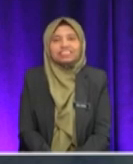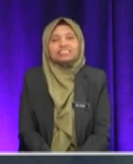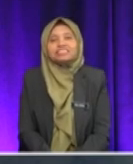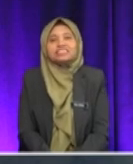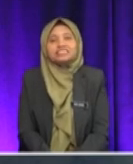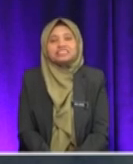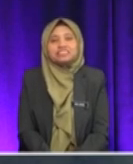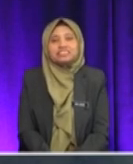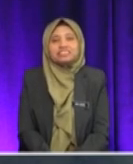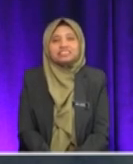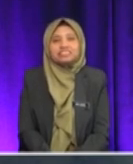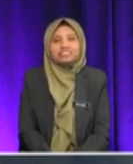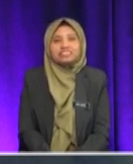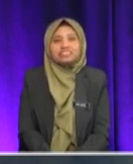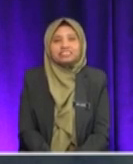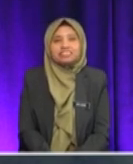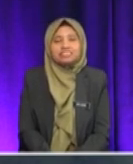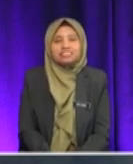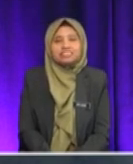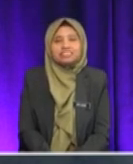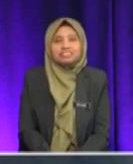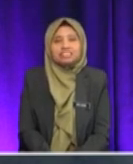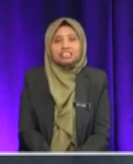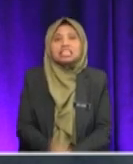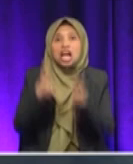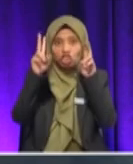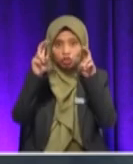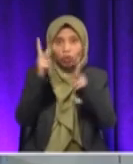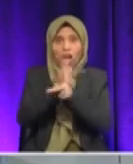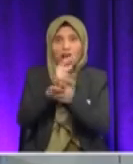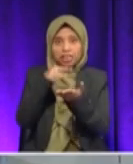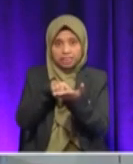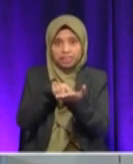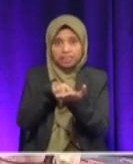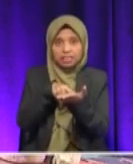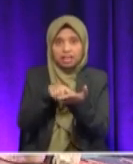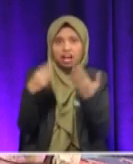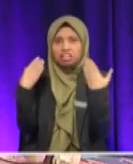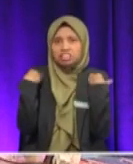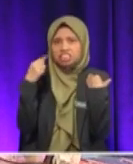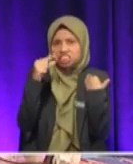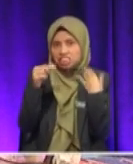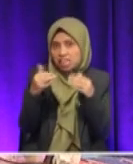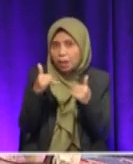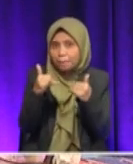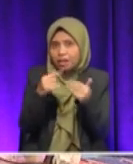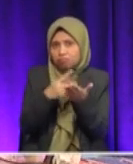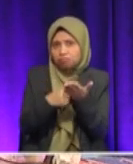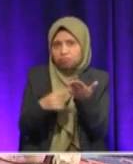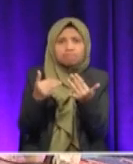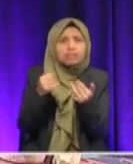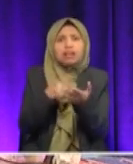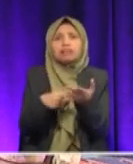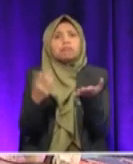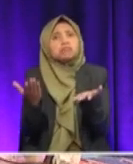Ah lagi pada ini Saya cek dulu oke Guys segmen ini karena serasa ada sedikitpun permainannya kita akan gua Yes